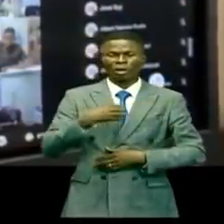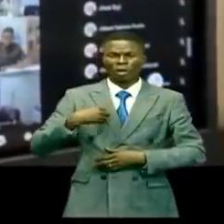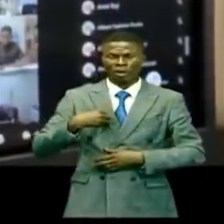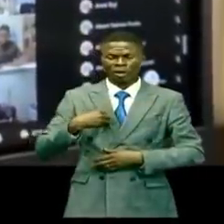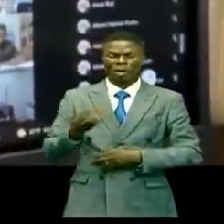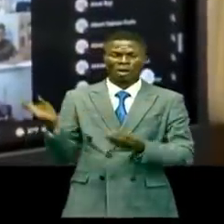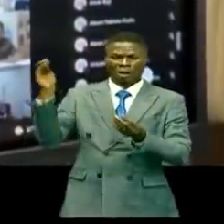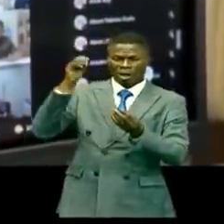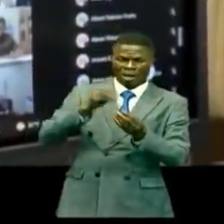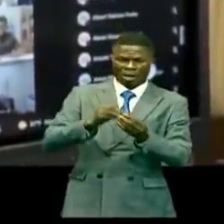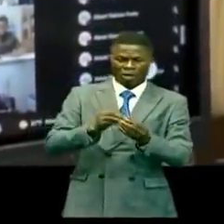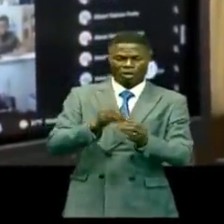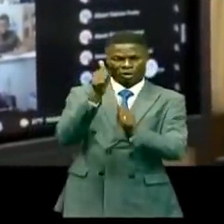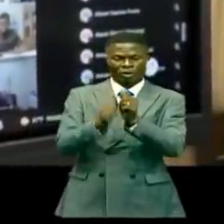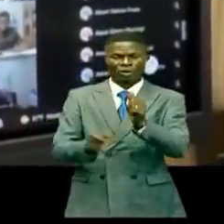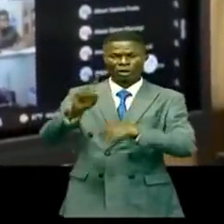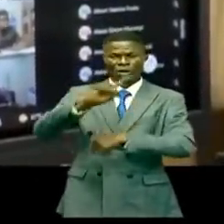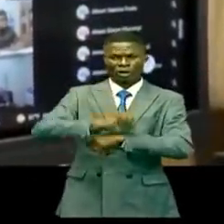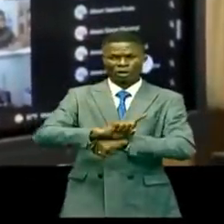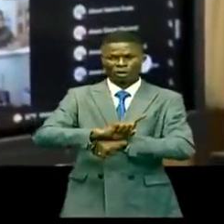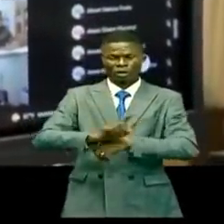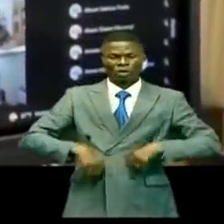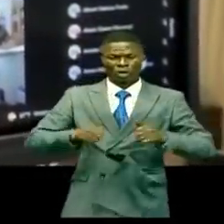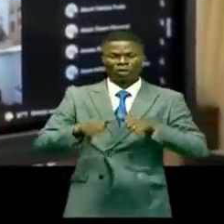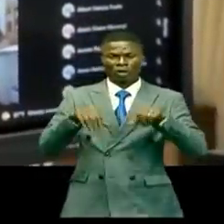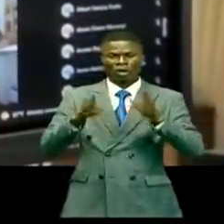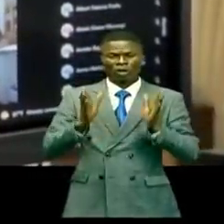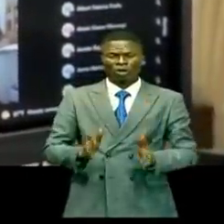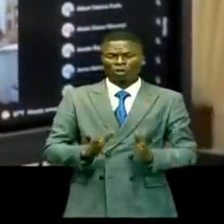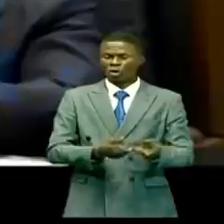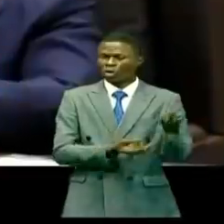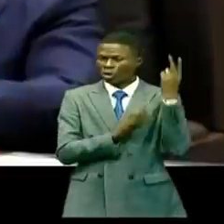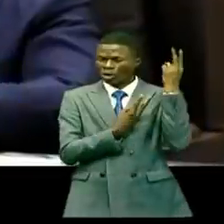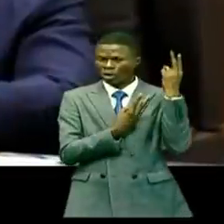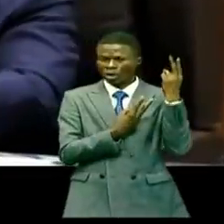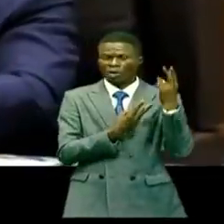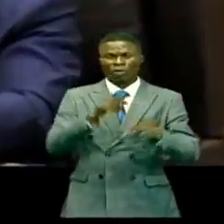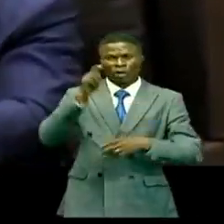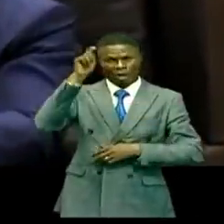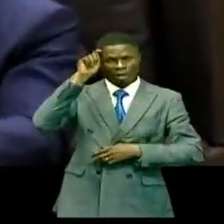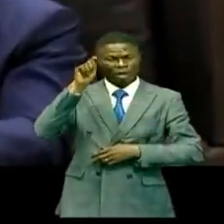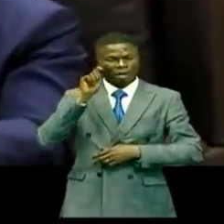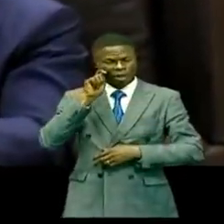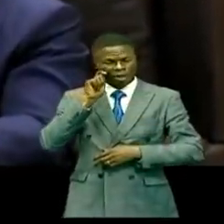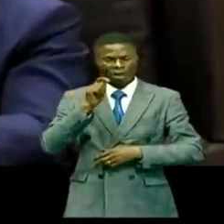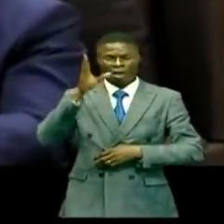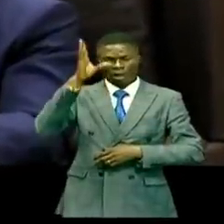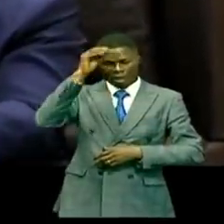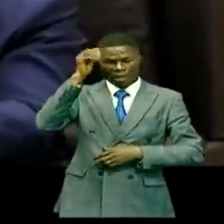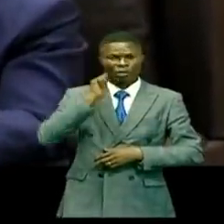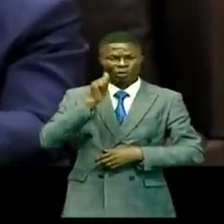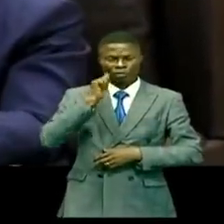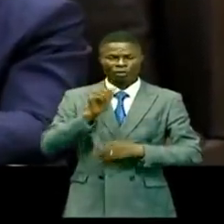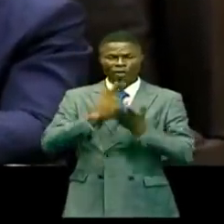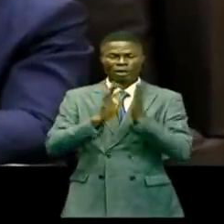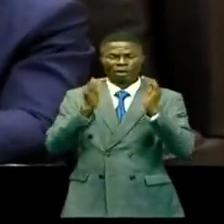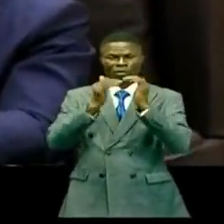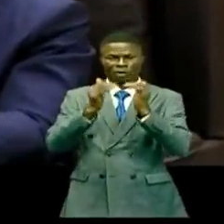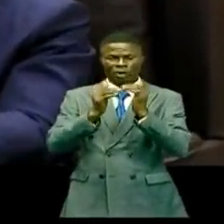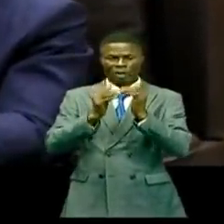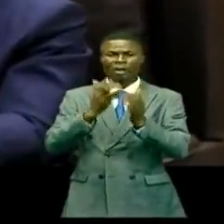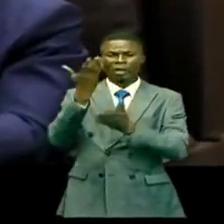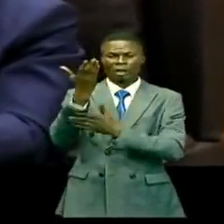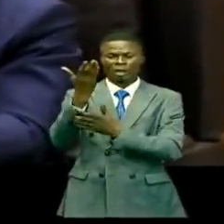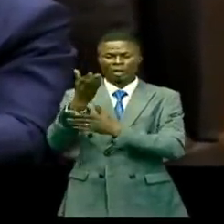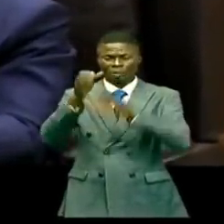d'intégrer dans les vécus quotidiens des Congolais les valeurs de la masculinité positive prônées par le président de la